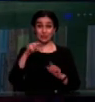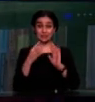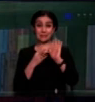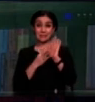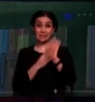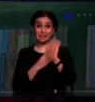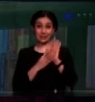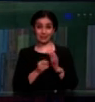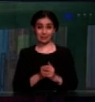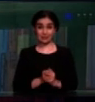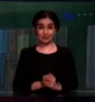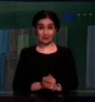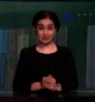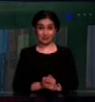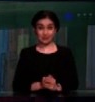0,9.